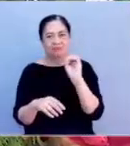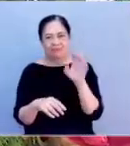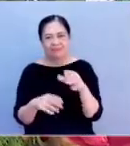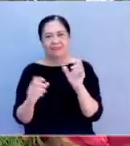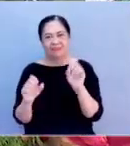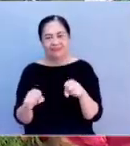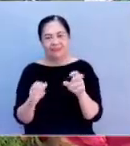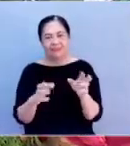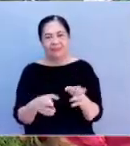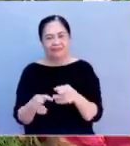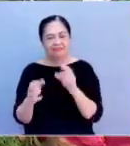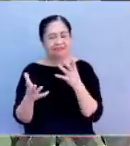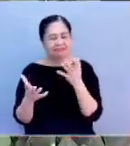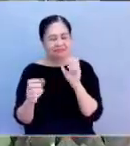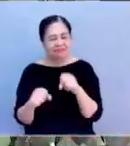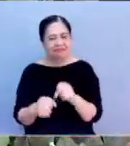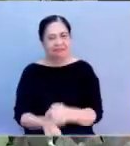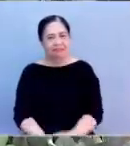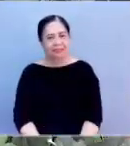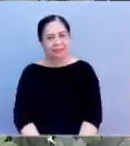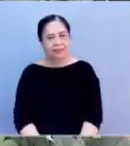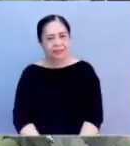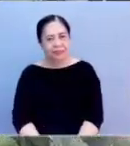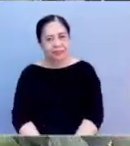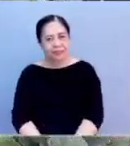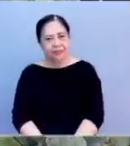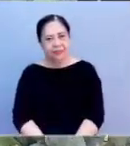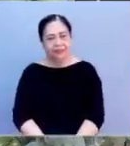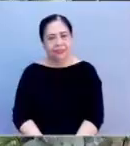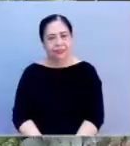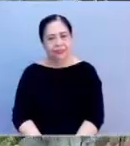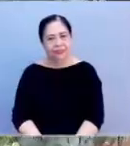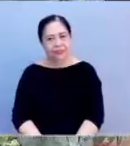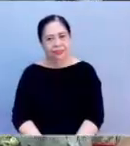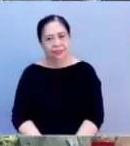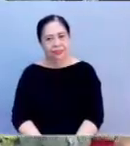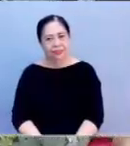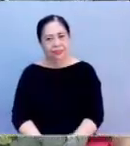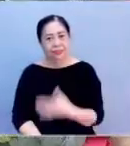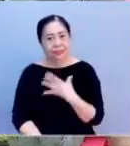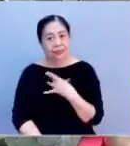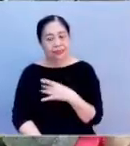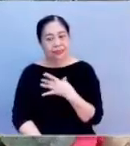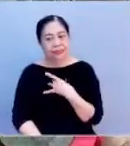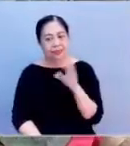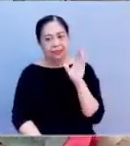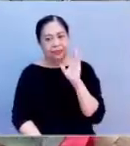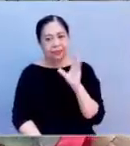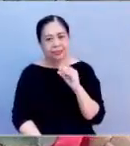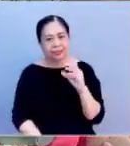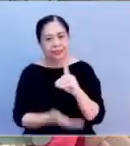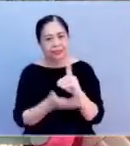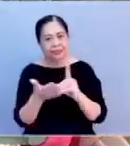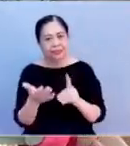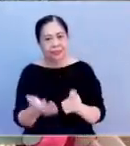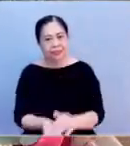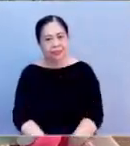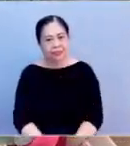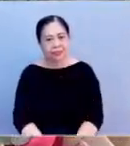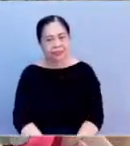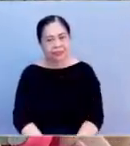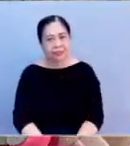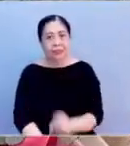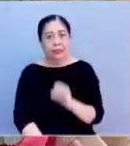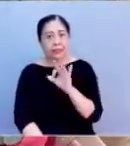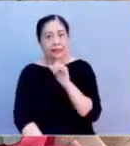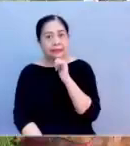tree, di ba? Yes. Mm-hmm. Nag-aalikabok pa. Oo. Parang interesado ko, Abby, sa iba pa mga designs mo. Ayun. Kapag ka, hindi naman Pasko, ano yung